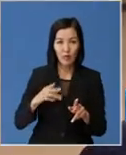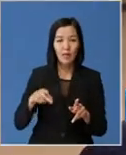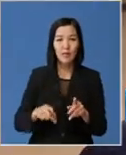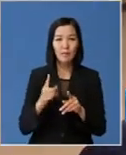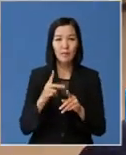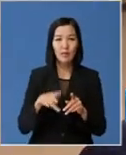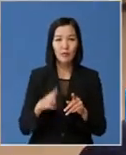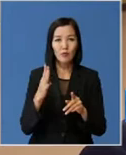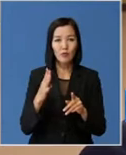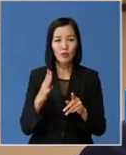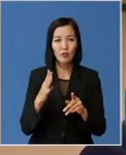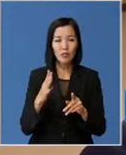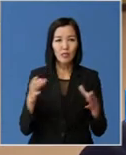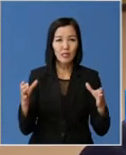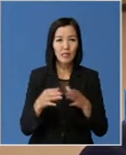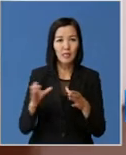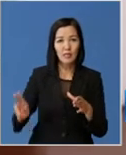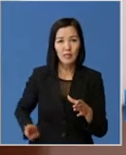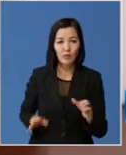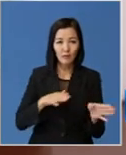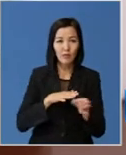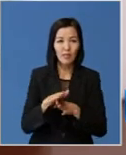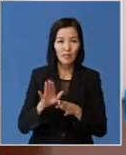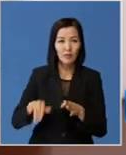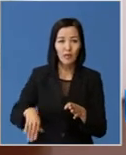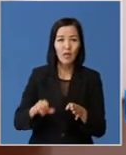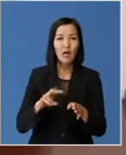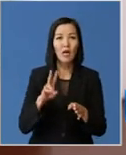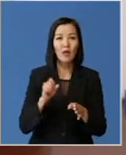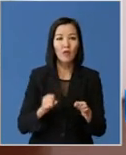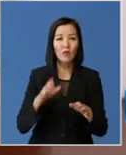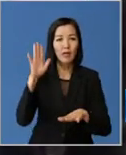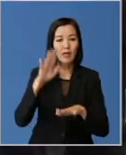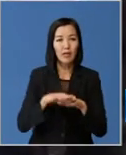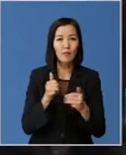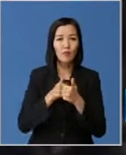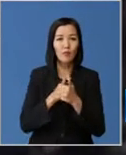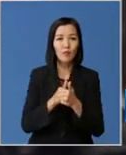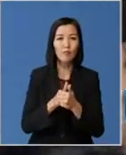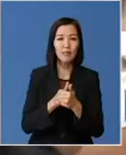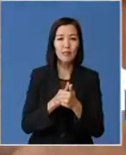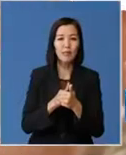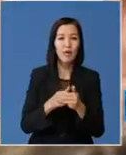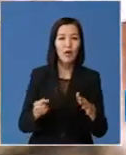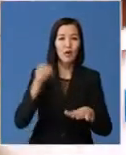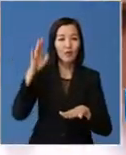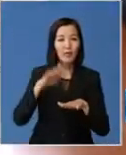қайынды серіктестіктерінің директоры лауазымдарын атқарды. Артынша Алагөл ауданы әкімінің орынбасары, аудан әкімі деңгейіне